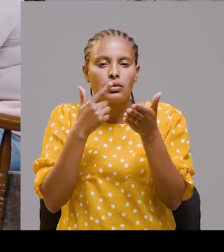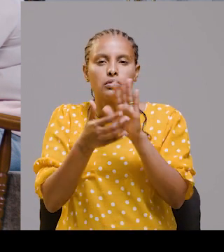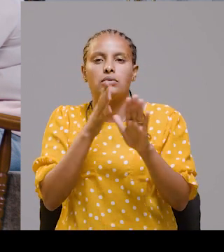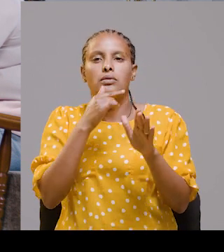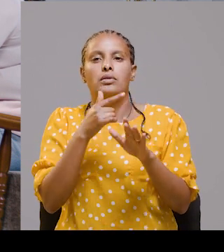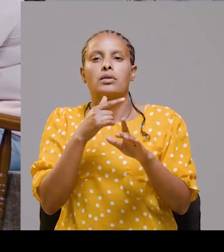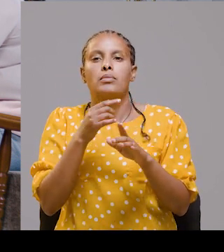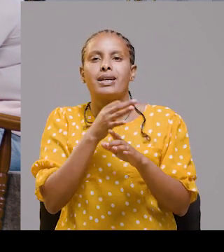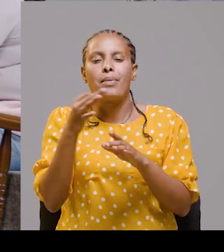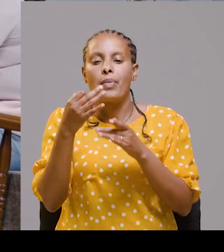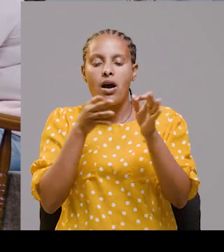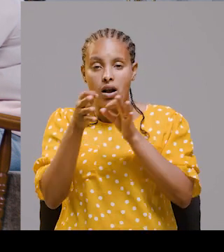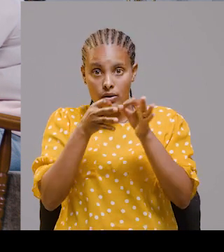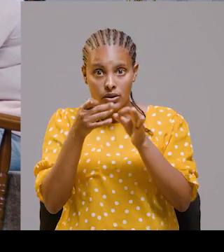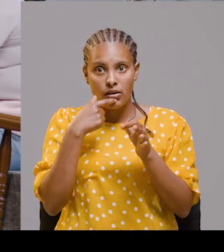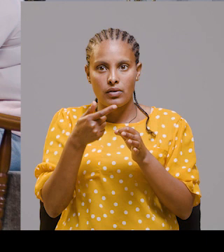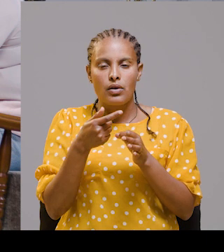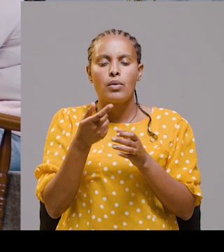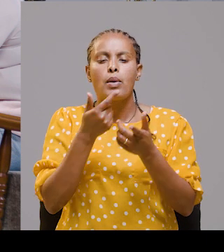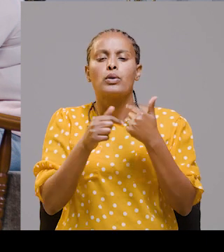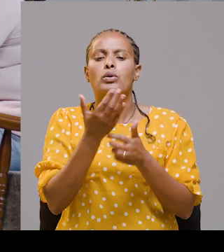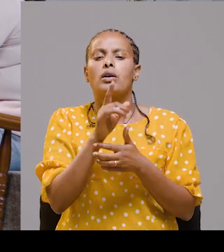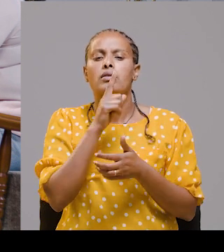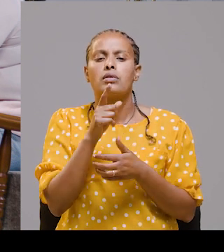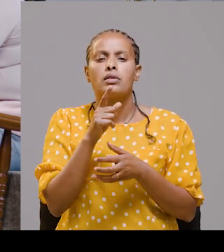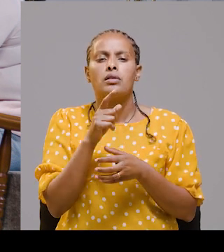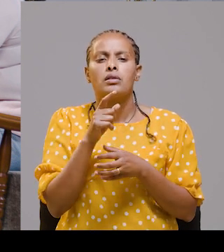ናሬት አድርጉልን ንገሩን ስንላቸው የሚመጡት ነገሮች